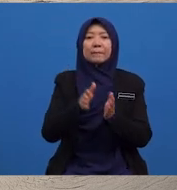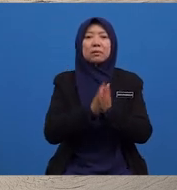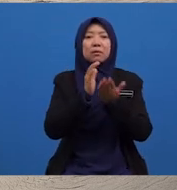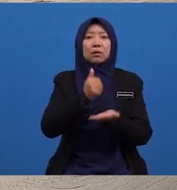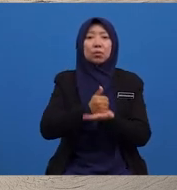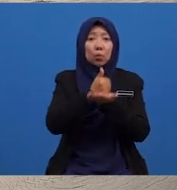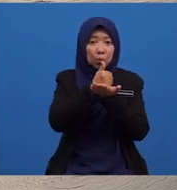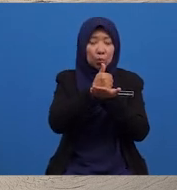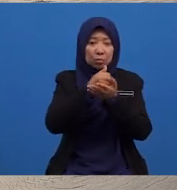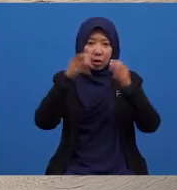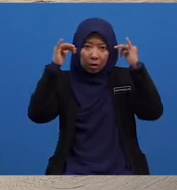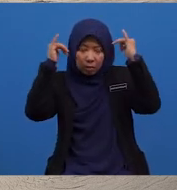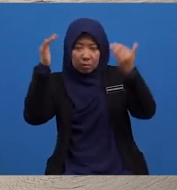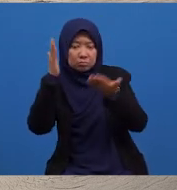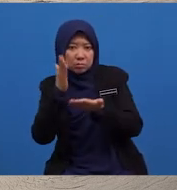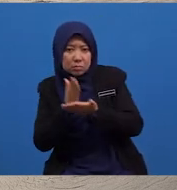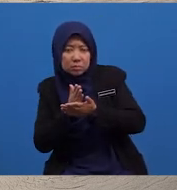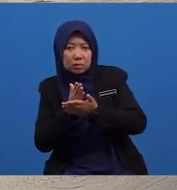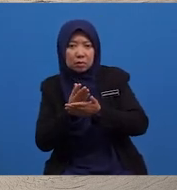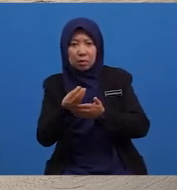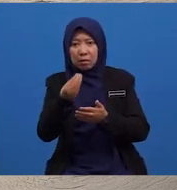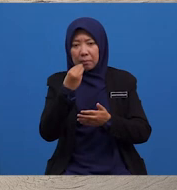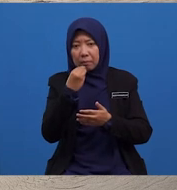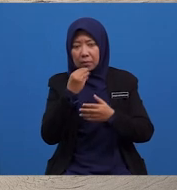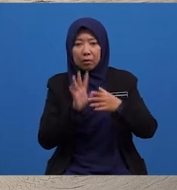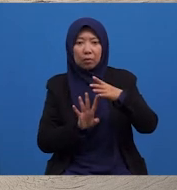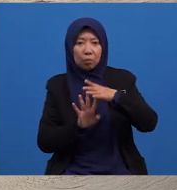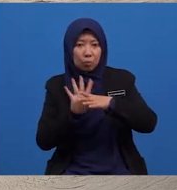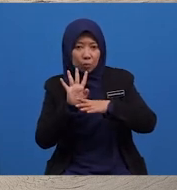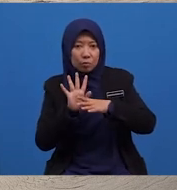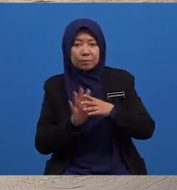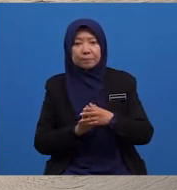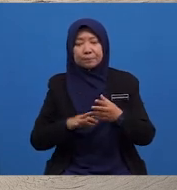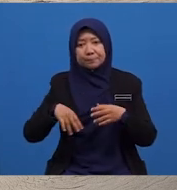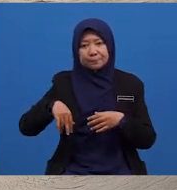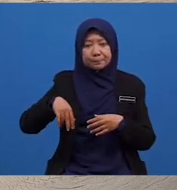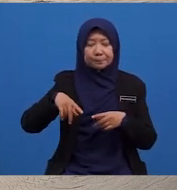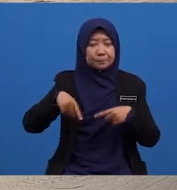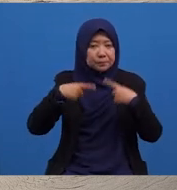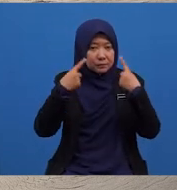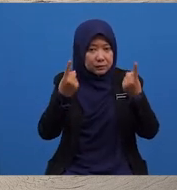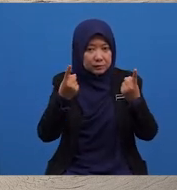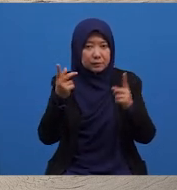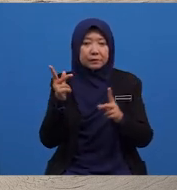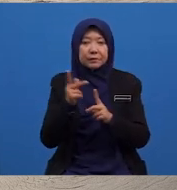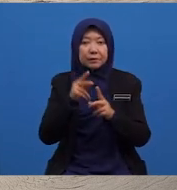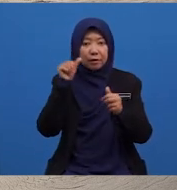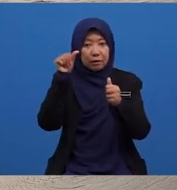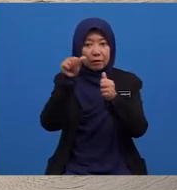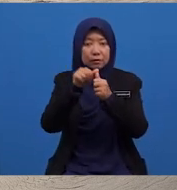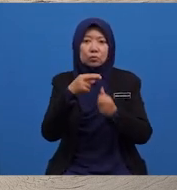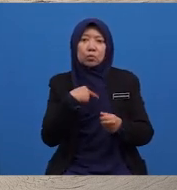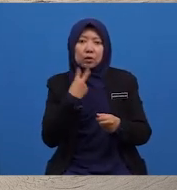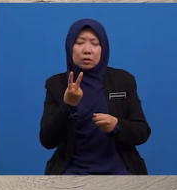Sang kerbau pun berhenti meragut rumput lalu berjalan ke arah suara itu. Apabila sang